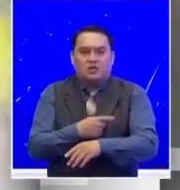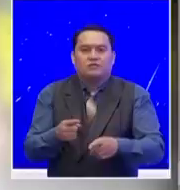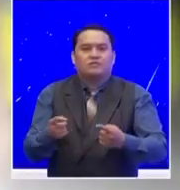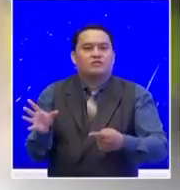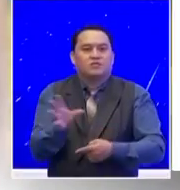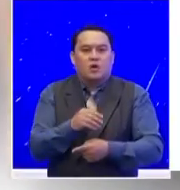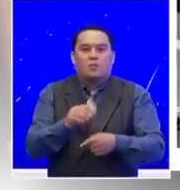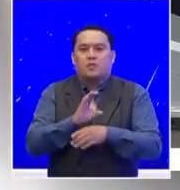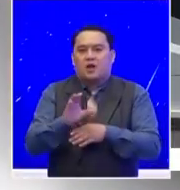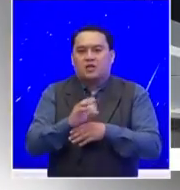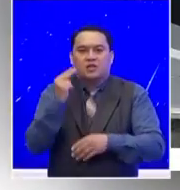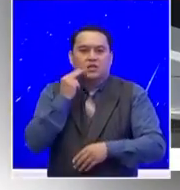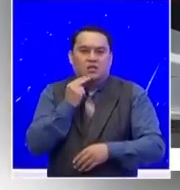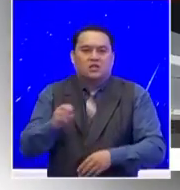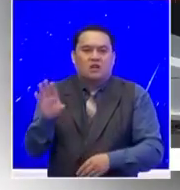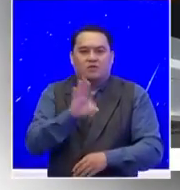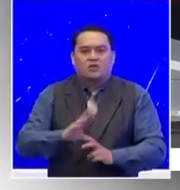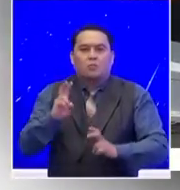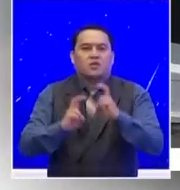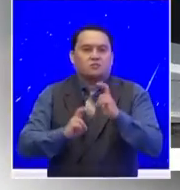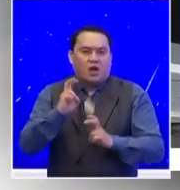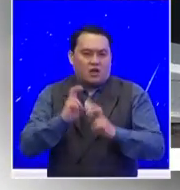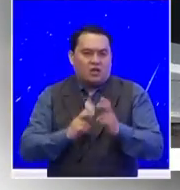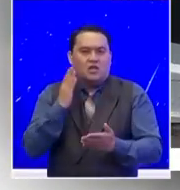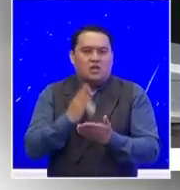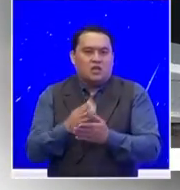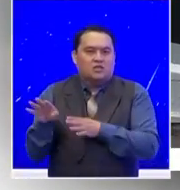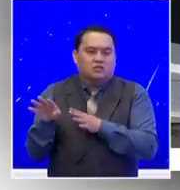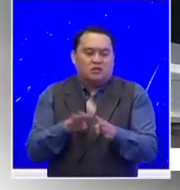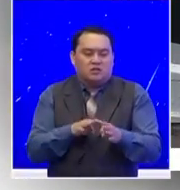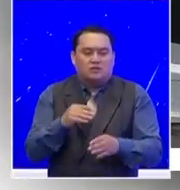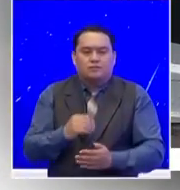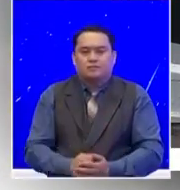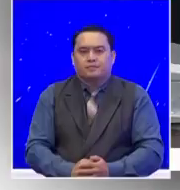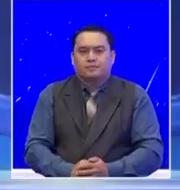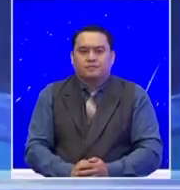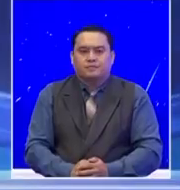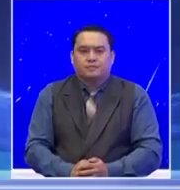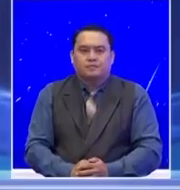изделия произведены на китайских и европейских предприятиях. Имеются все сертификаты качества.